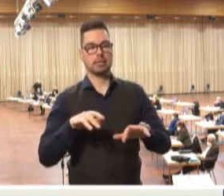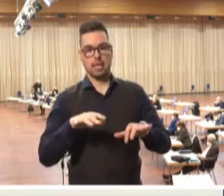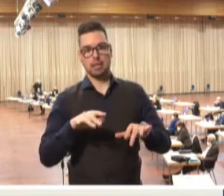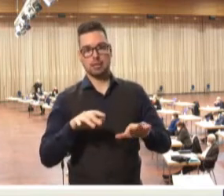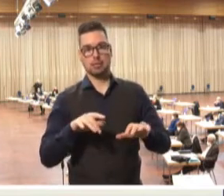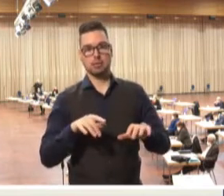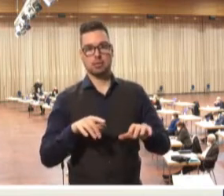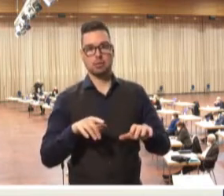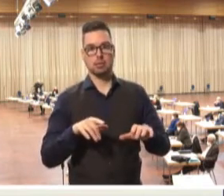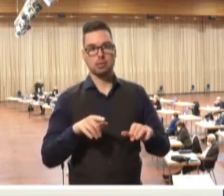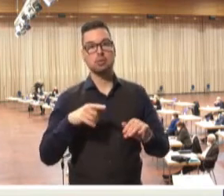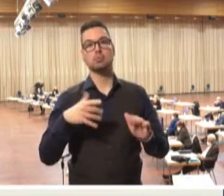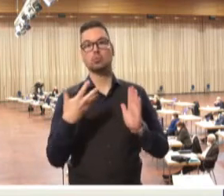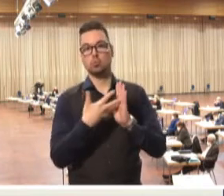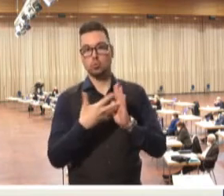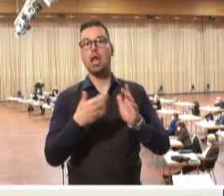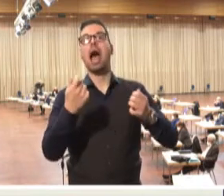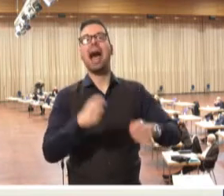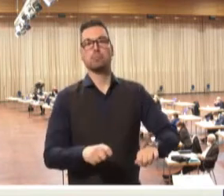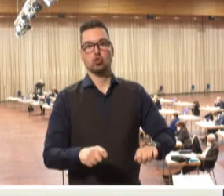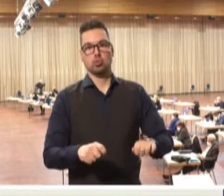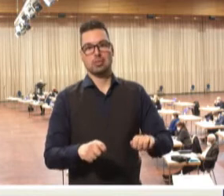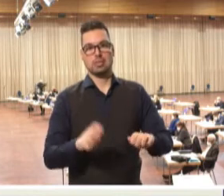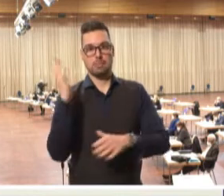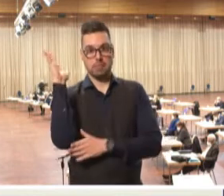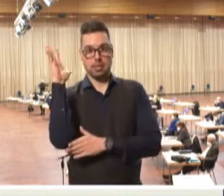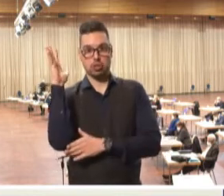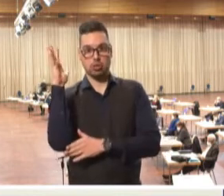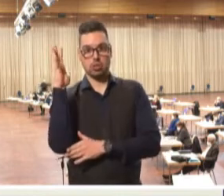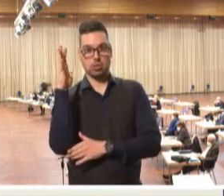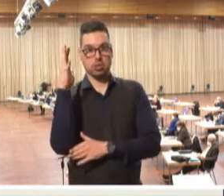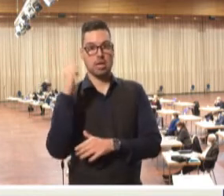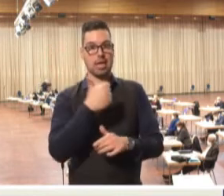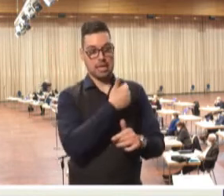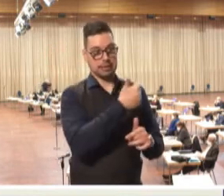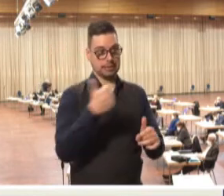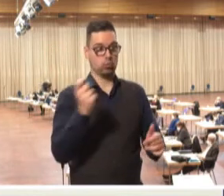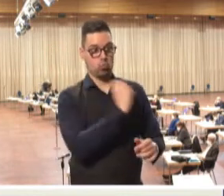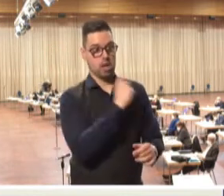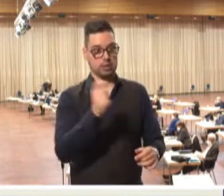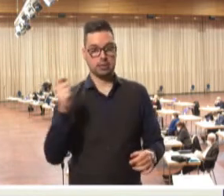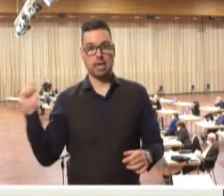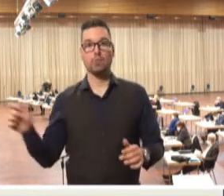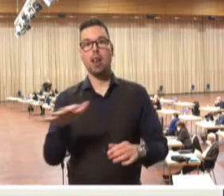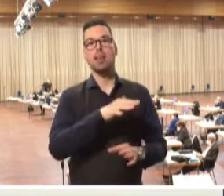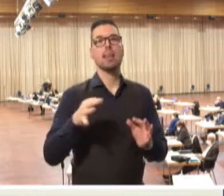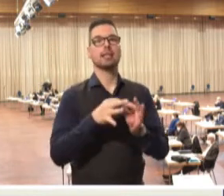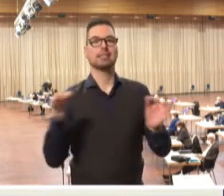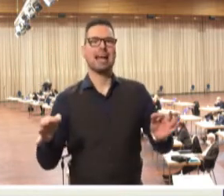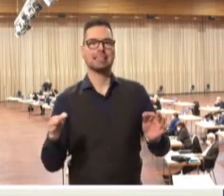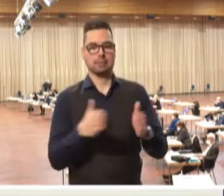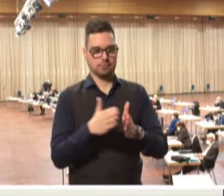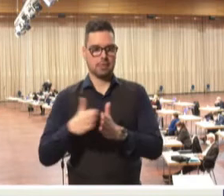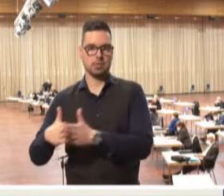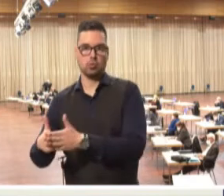gefertigte objektive Teil des Abschlussberichtes bildet zusammen mit den einzelnen Werturteilen der Landtagsfraktionen sowie den